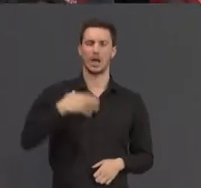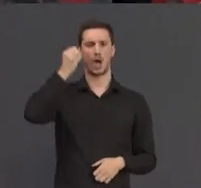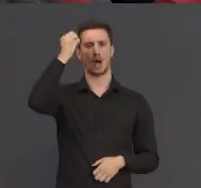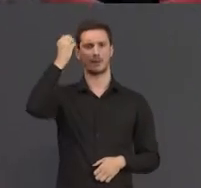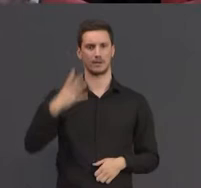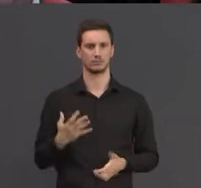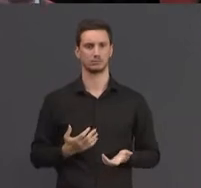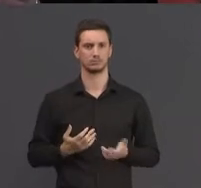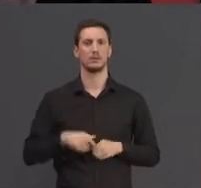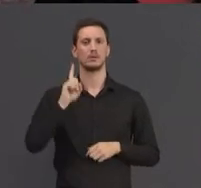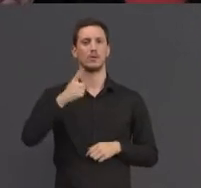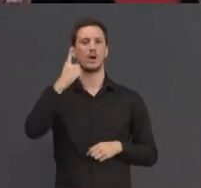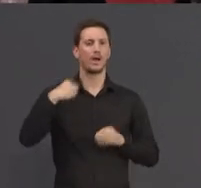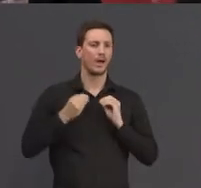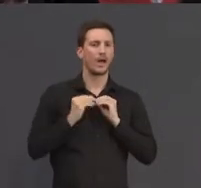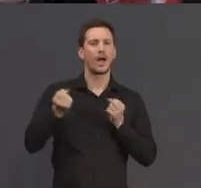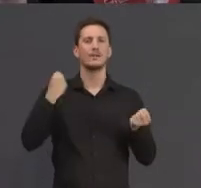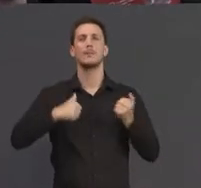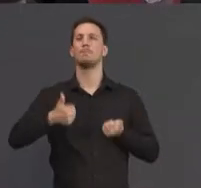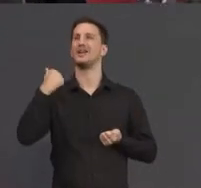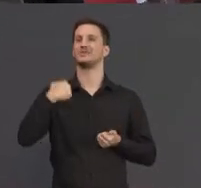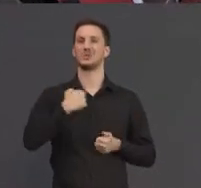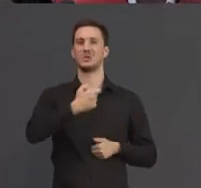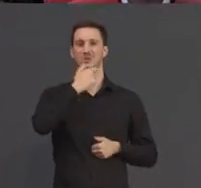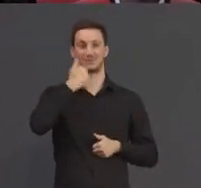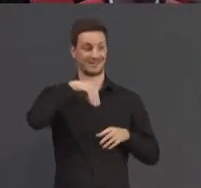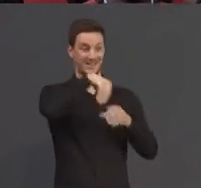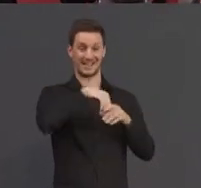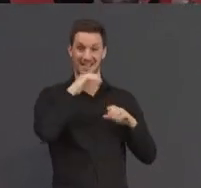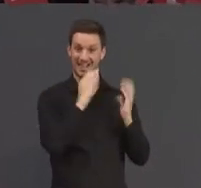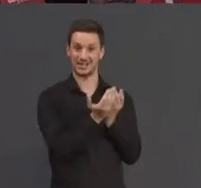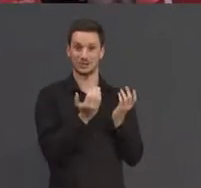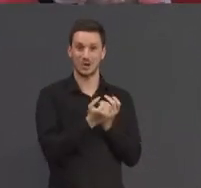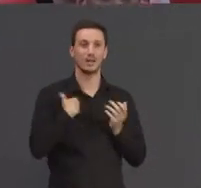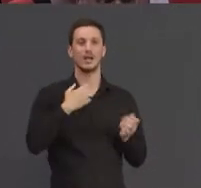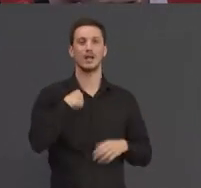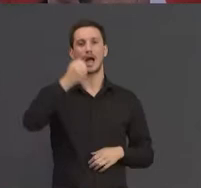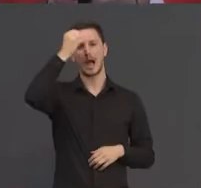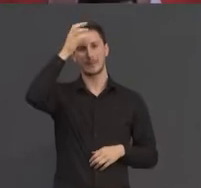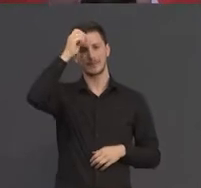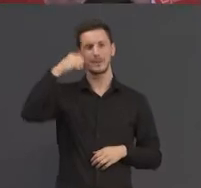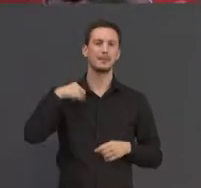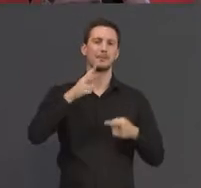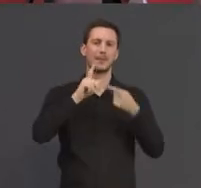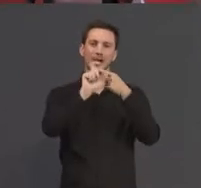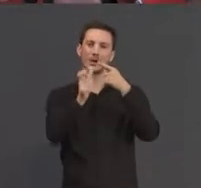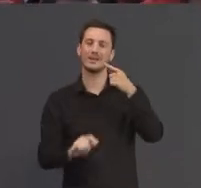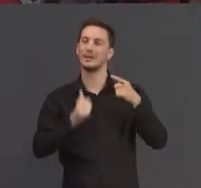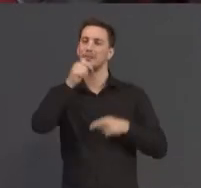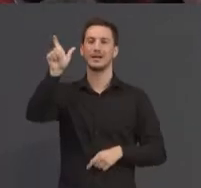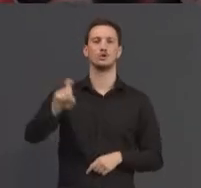les activitats que trobava més divertides a l'escola era aprendre amb els verbs conjugats d'en